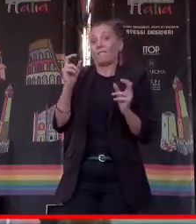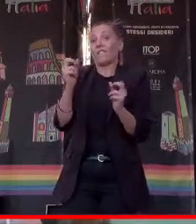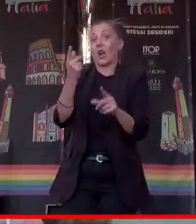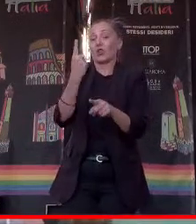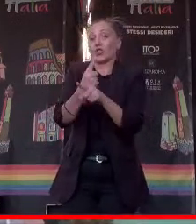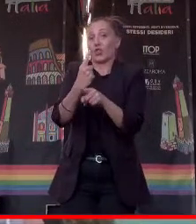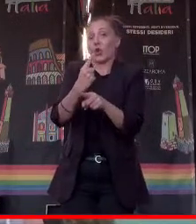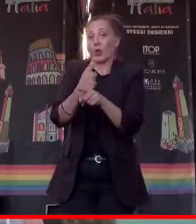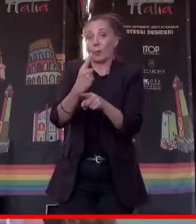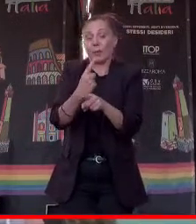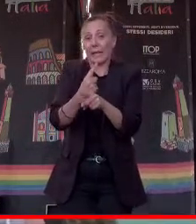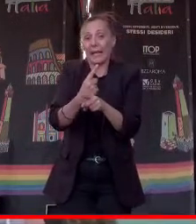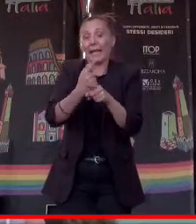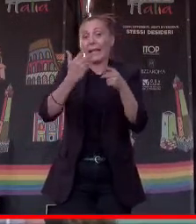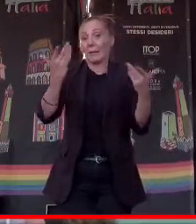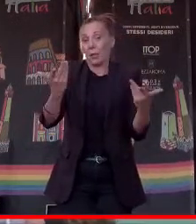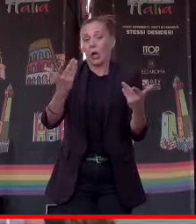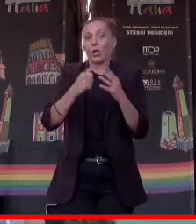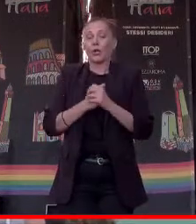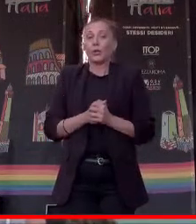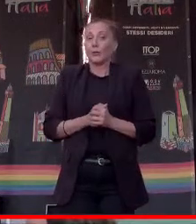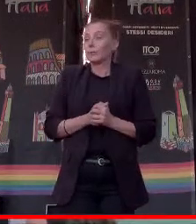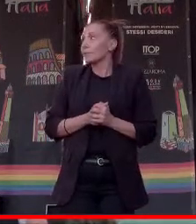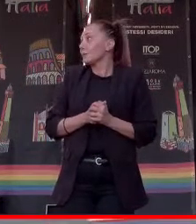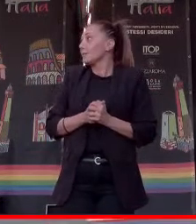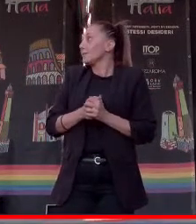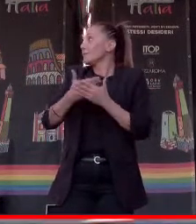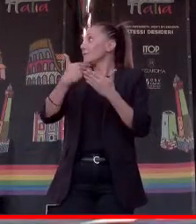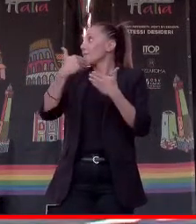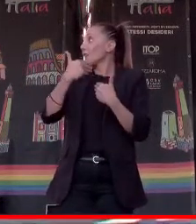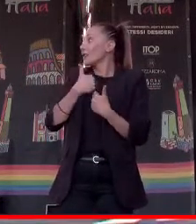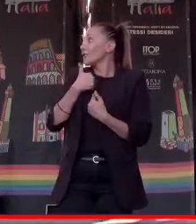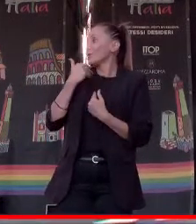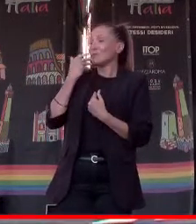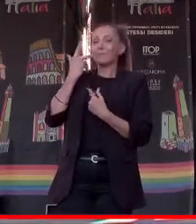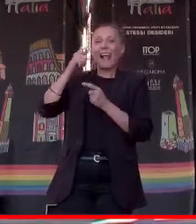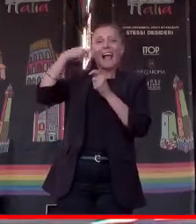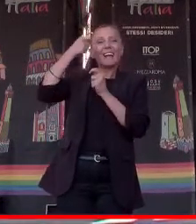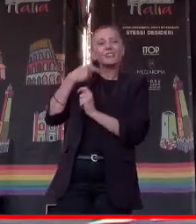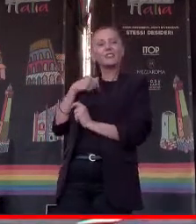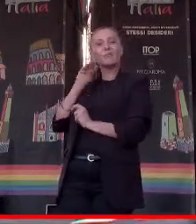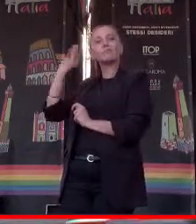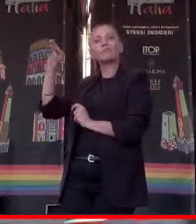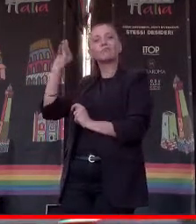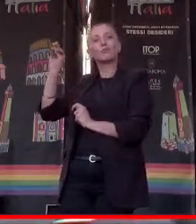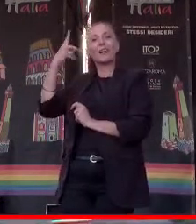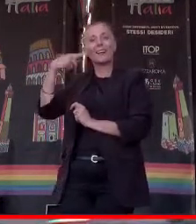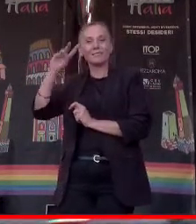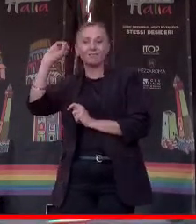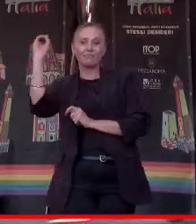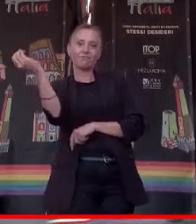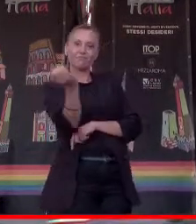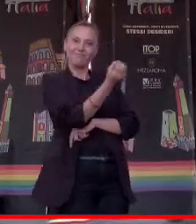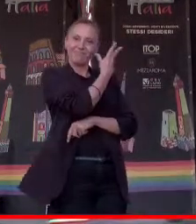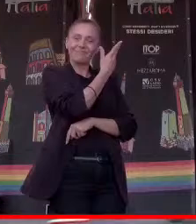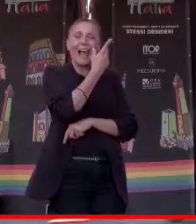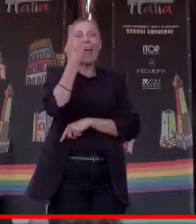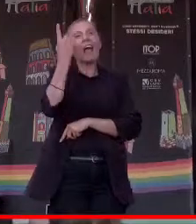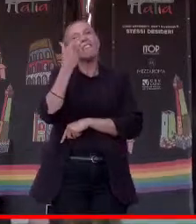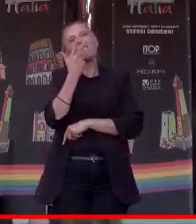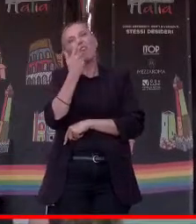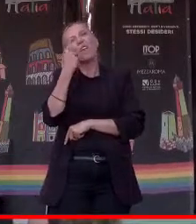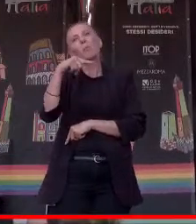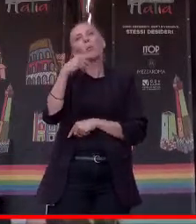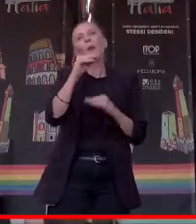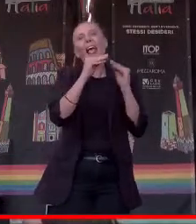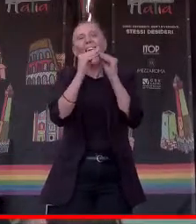impelle. Sono Redar Guida. E quindi io manderei, chiedere alla regia il contributo e farei anche un esperimento questa volta.